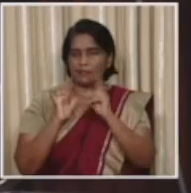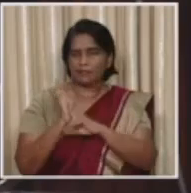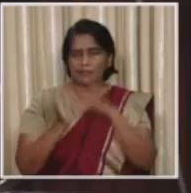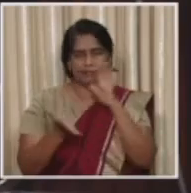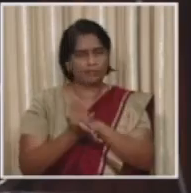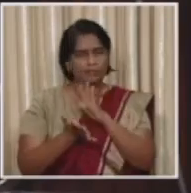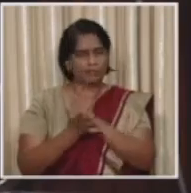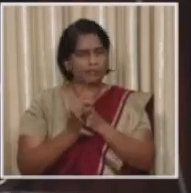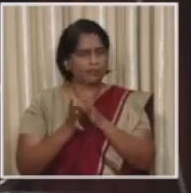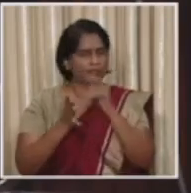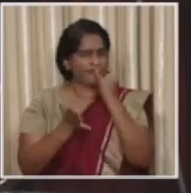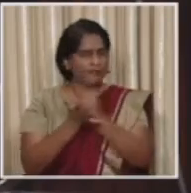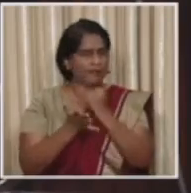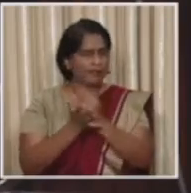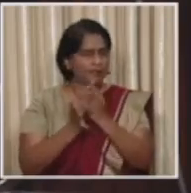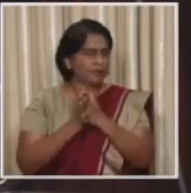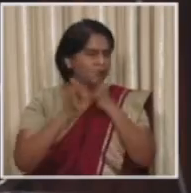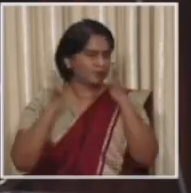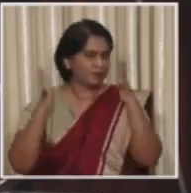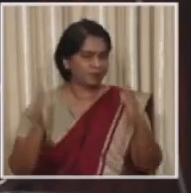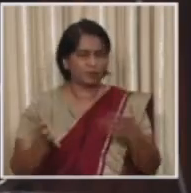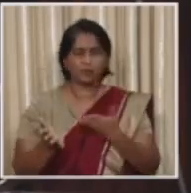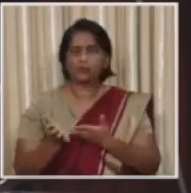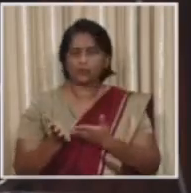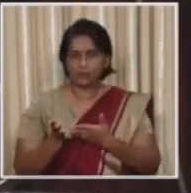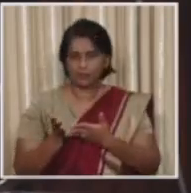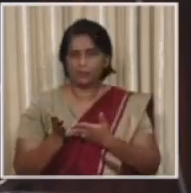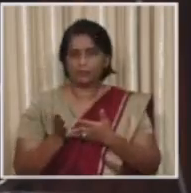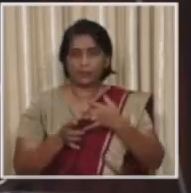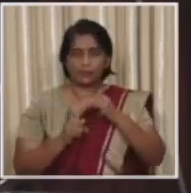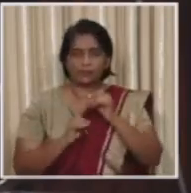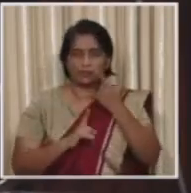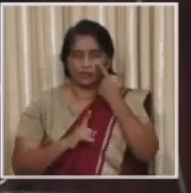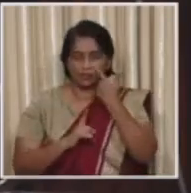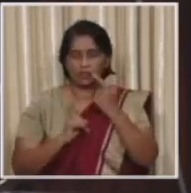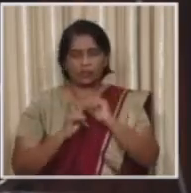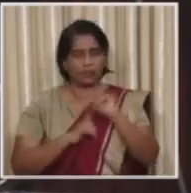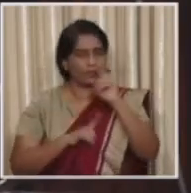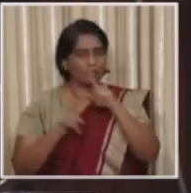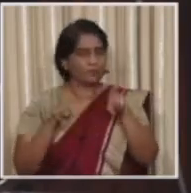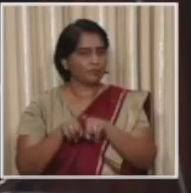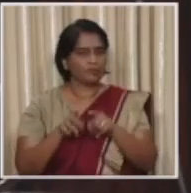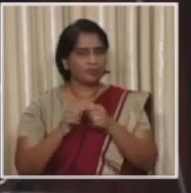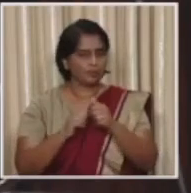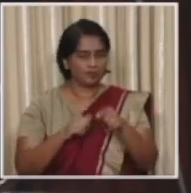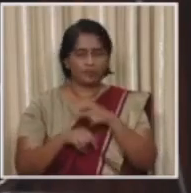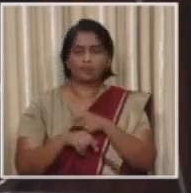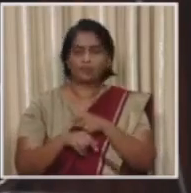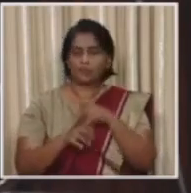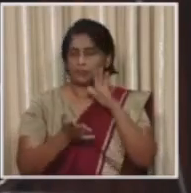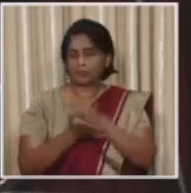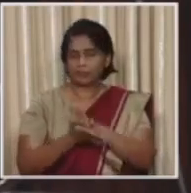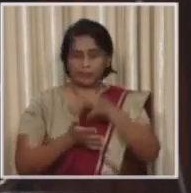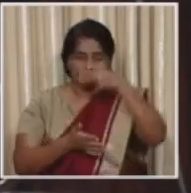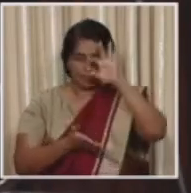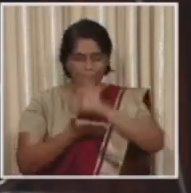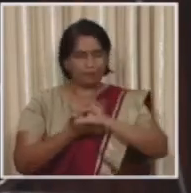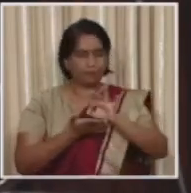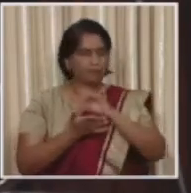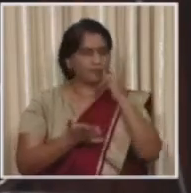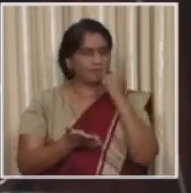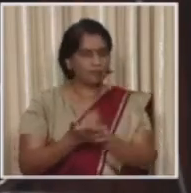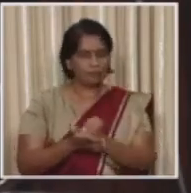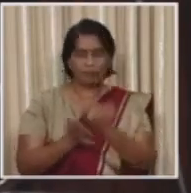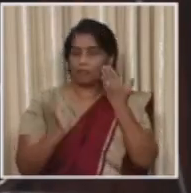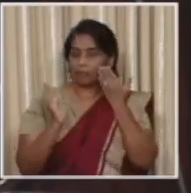වලින් ගහනයි. මේක ඉතාම කනගාටුදායක කාරණයක් අපේ පාර්ලිමේන්තුවේ විනිතත්වයකින් කටයුතු කිරීම. ඒ මුද්‍රණ දෝෂත් අප විසින් මේ පෙන්වා